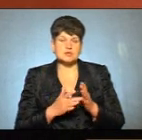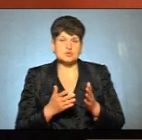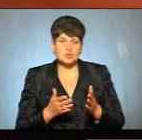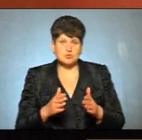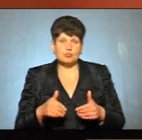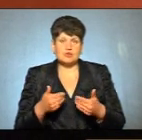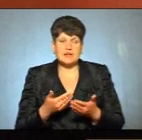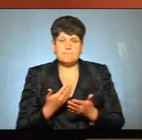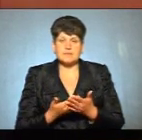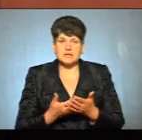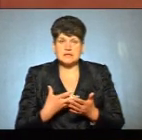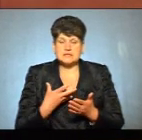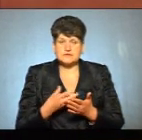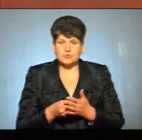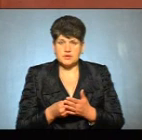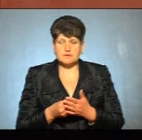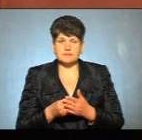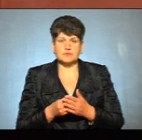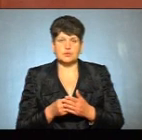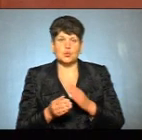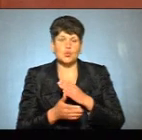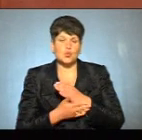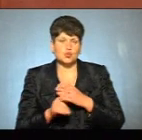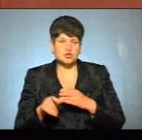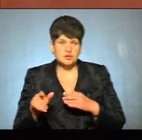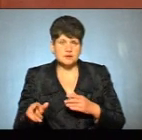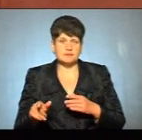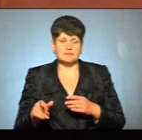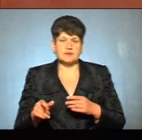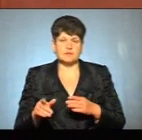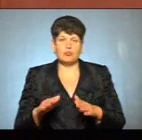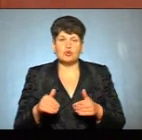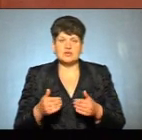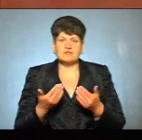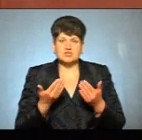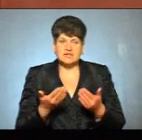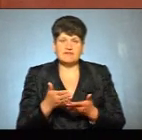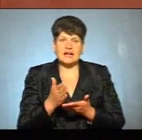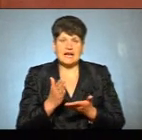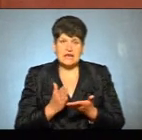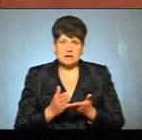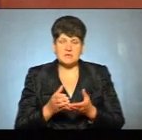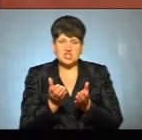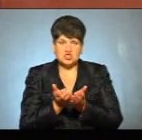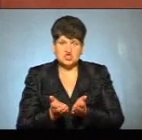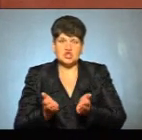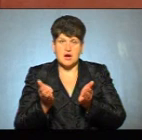подав приклад своїм учням і заключив новий заповіт, подавши їм хліб і чашу.